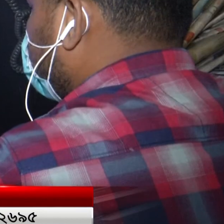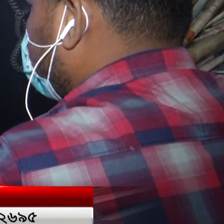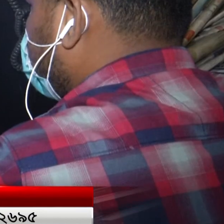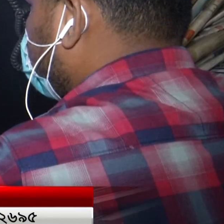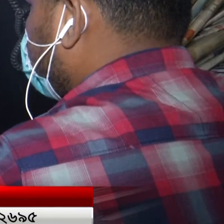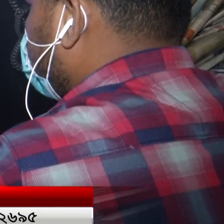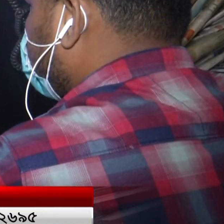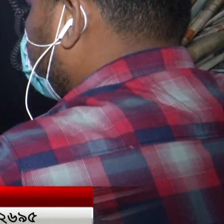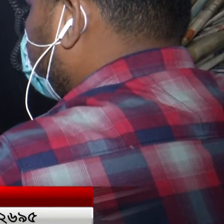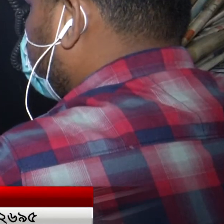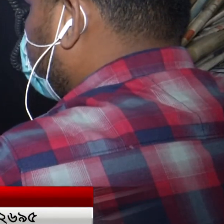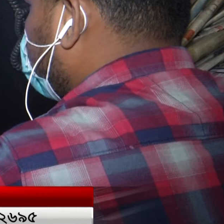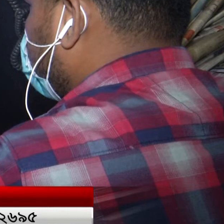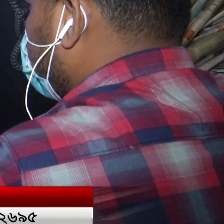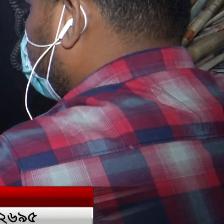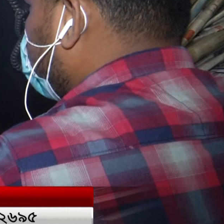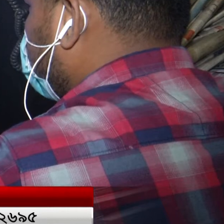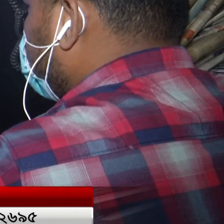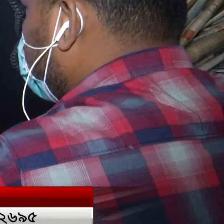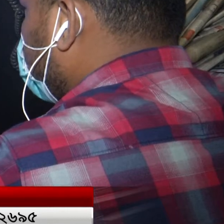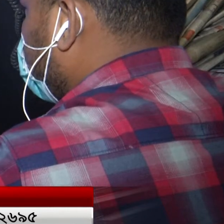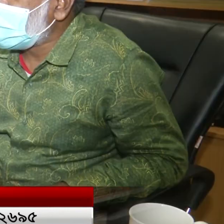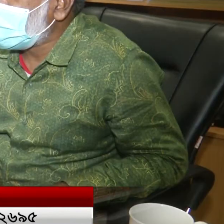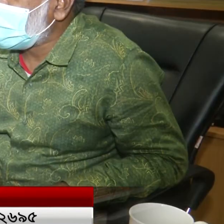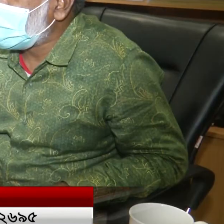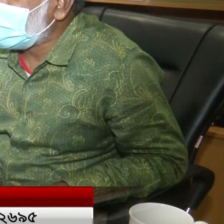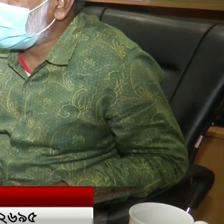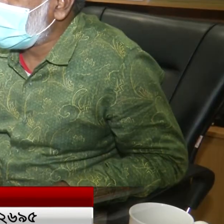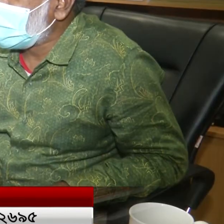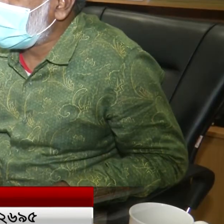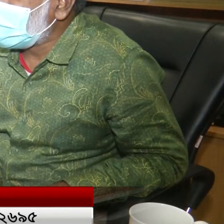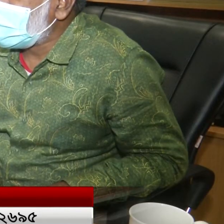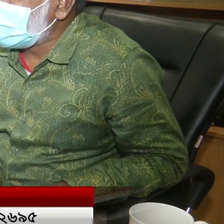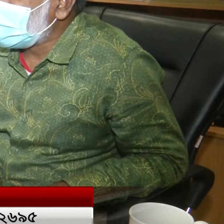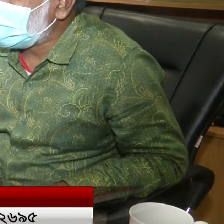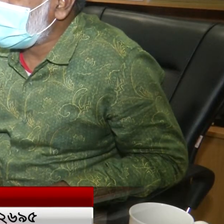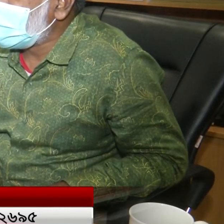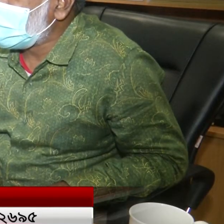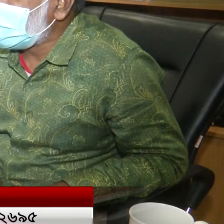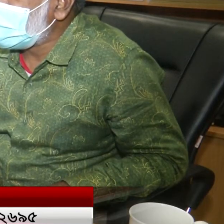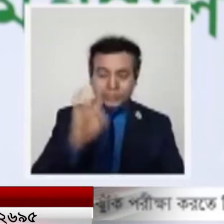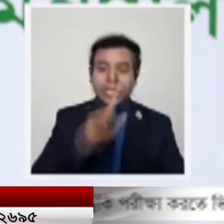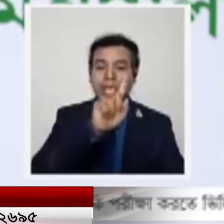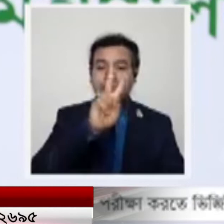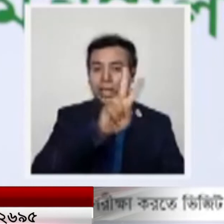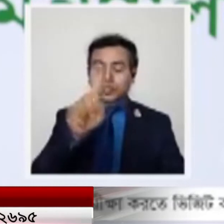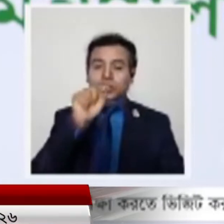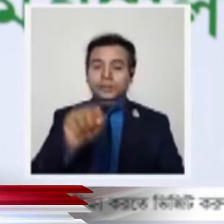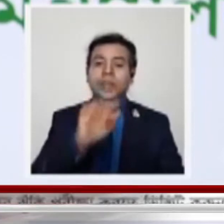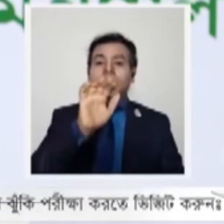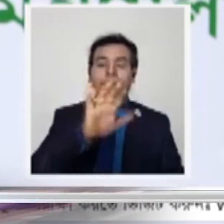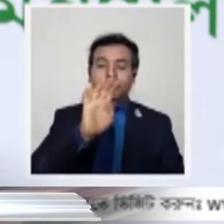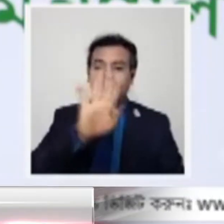21.54% আর মৃত্যুর হার 1.35%। মৃত ব্যক্তির বয়সের পরিসংখ্যানও তুলে ধরেন তিনি। শনাক্তের